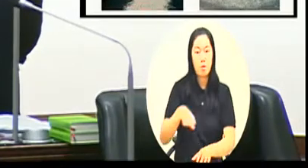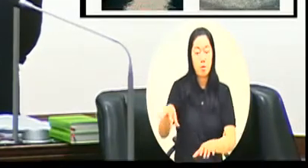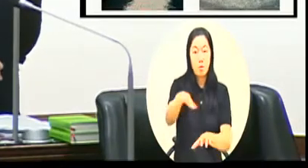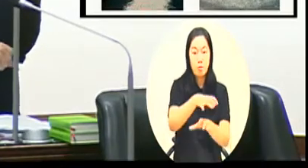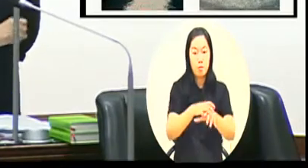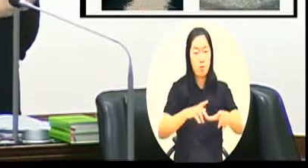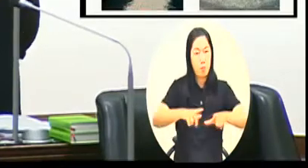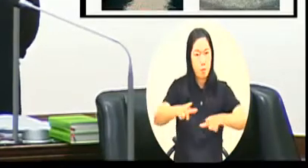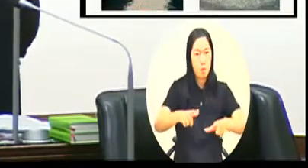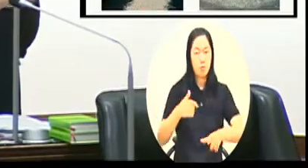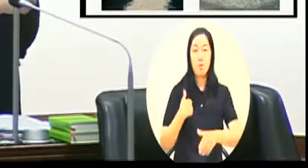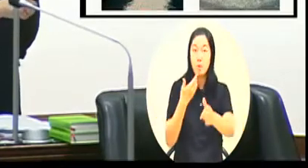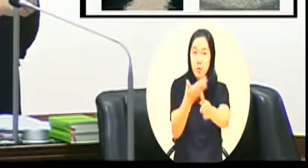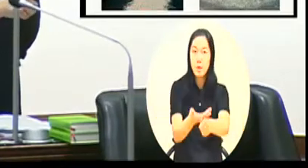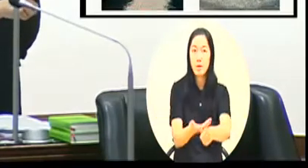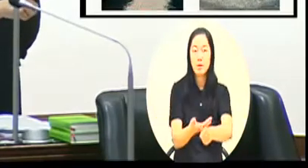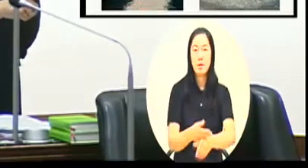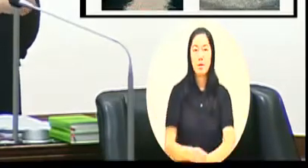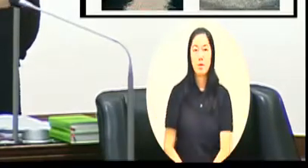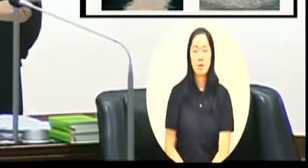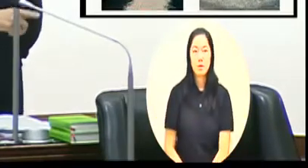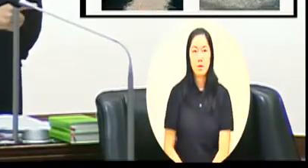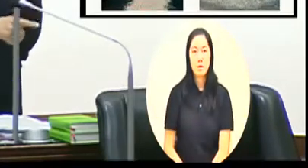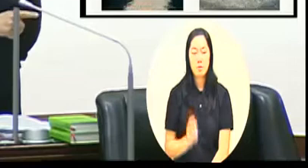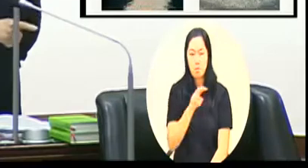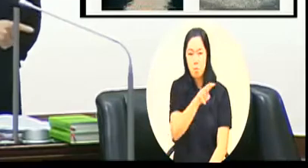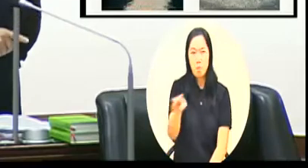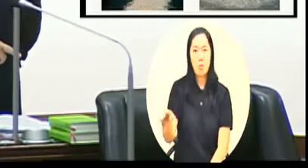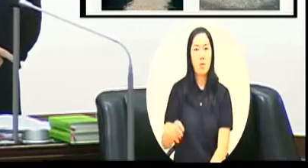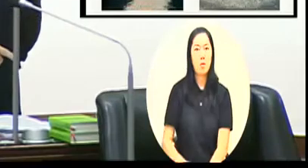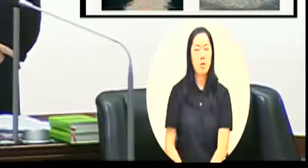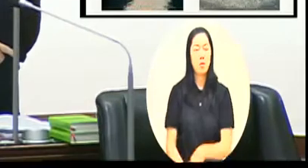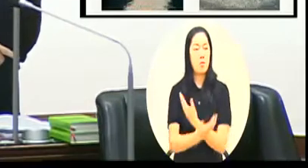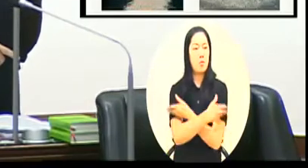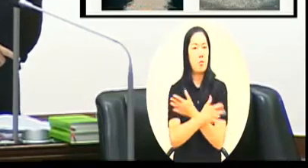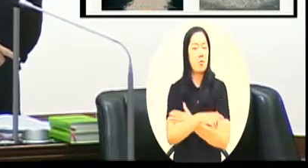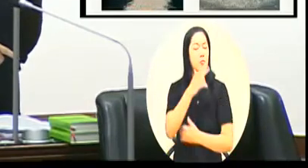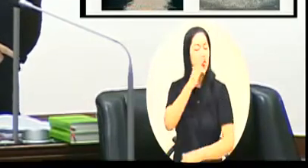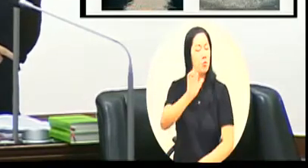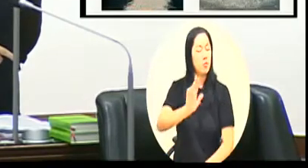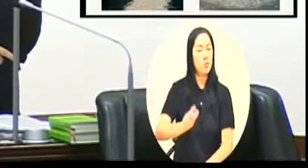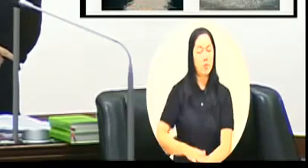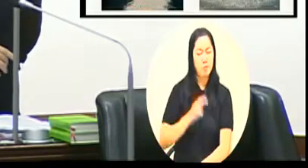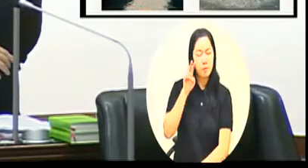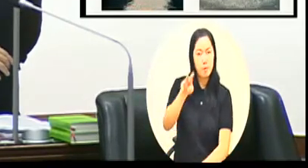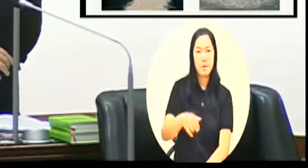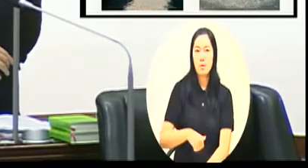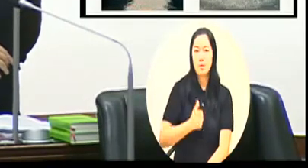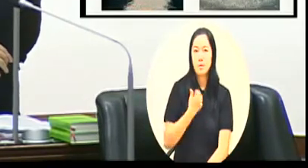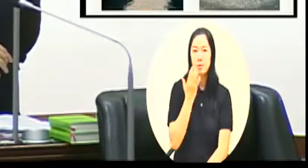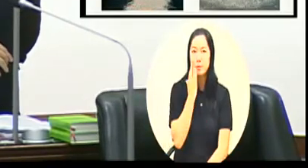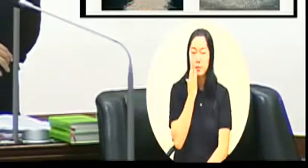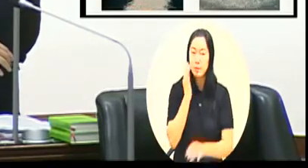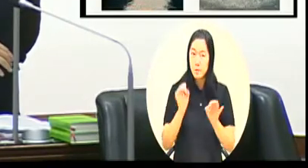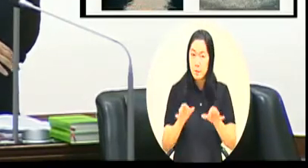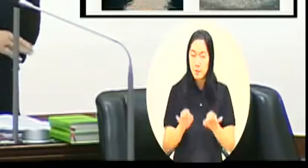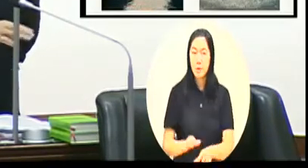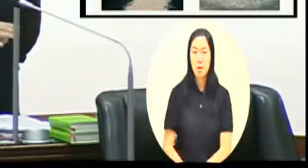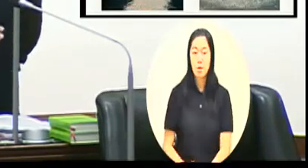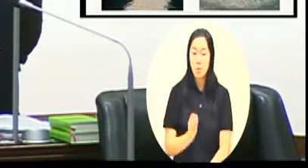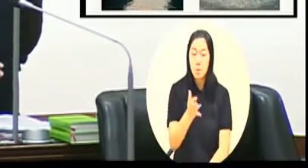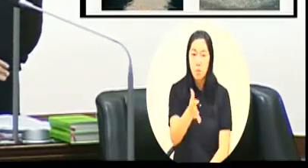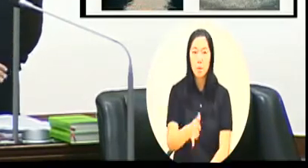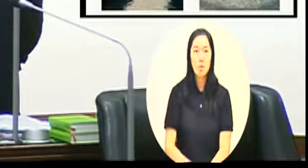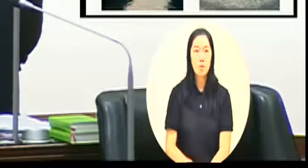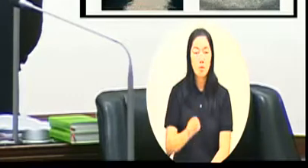啊，我们如果给它这样子放着不管的话，真的是太可惜了，浪费我们这一块土地哈。因为在这个地